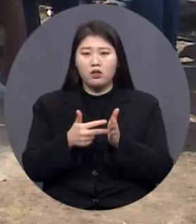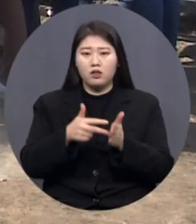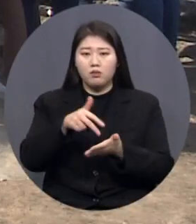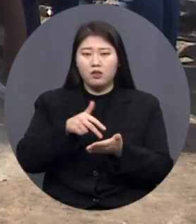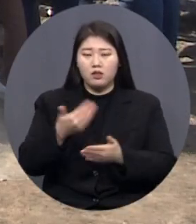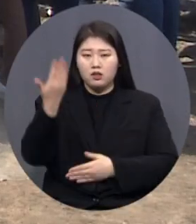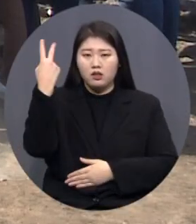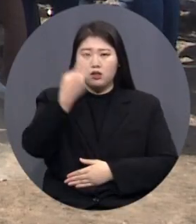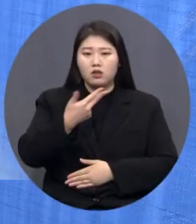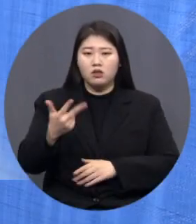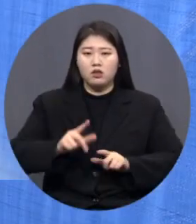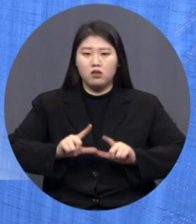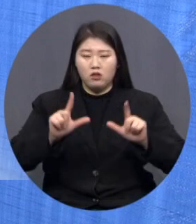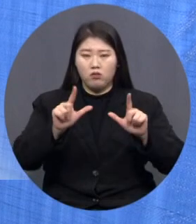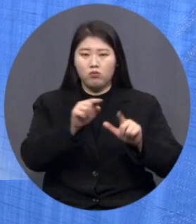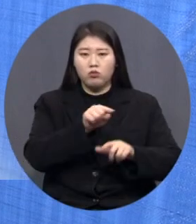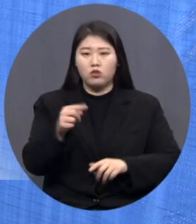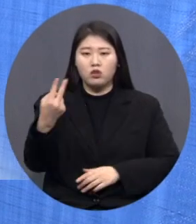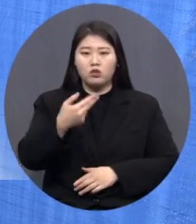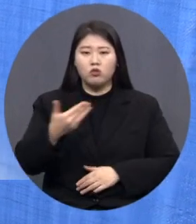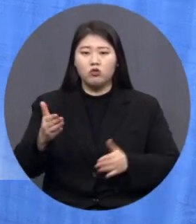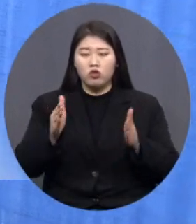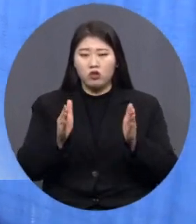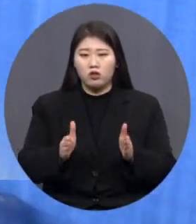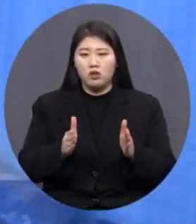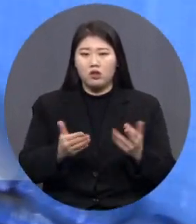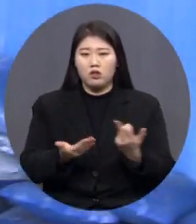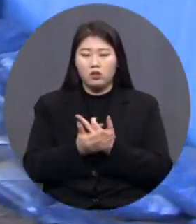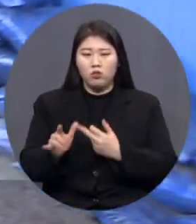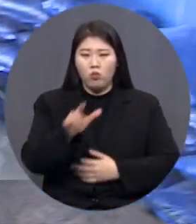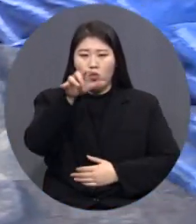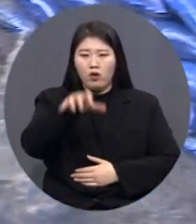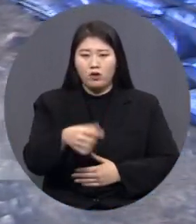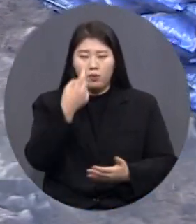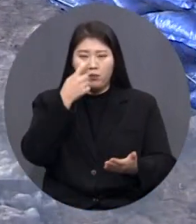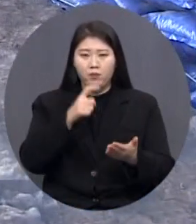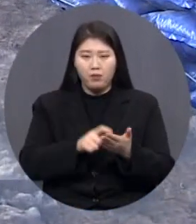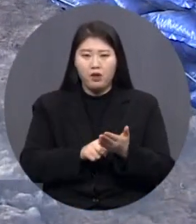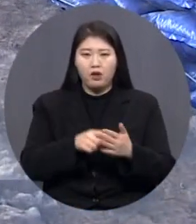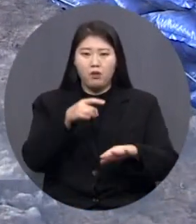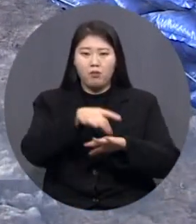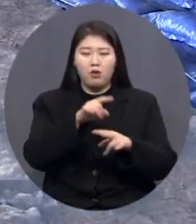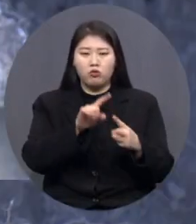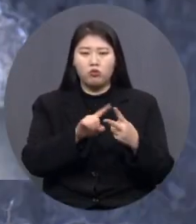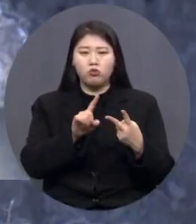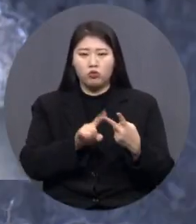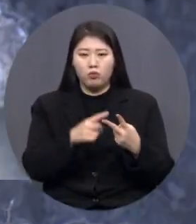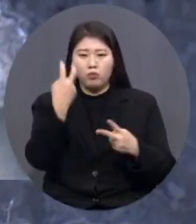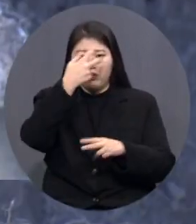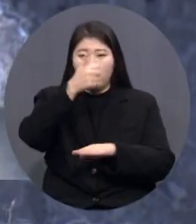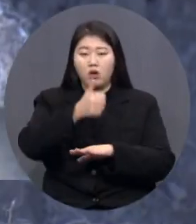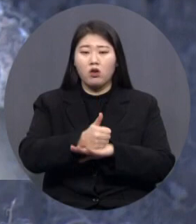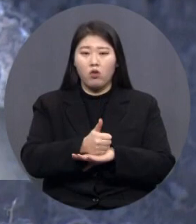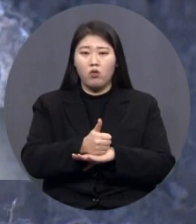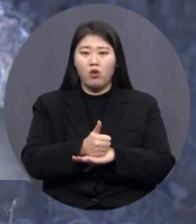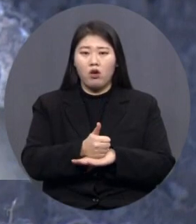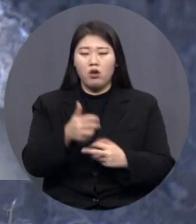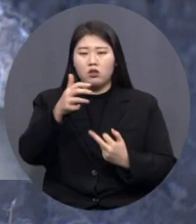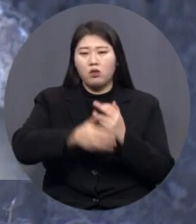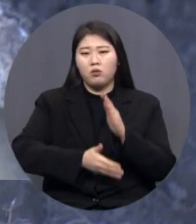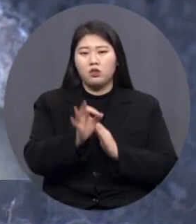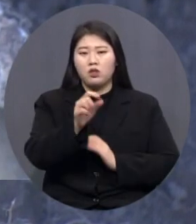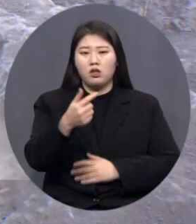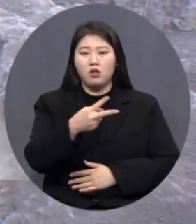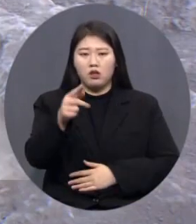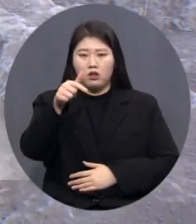지난 2007년부터 2009년까지 제주 공항에서 발굴된 유해 두 구의 유전자를 감식한 결과 서귀포시